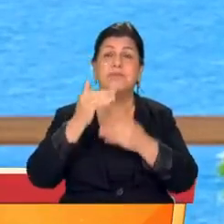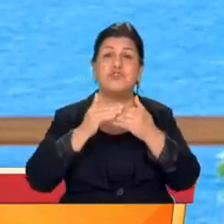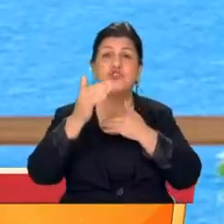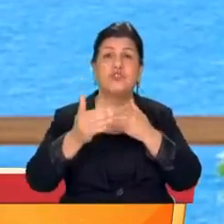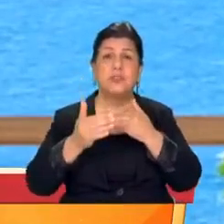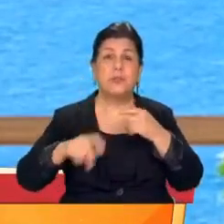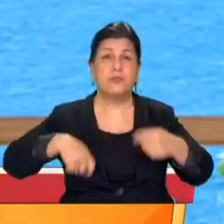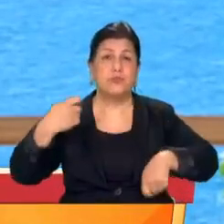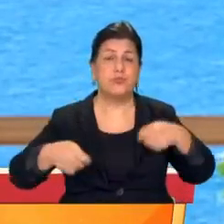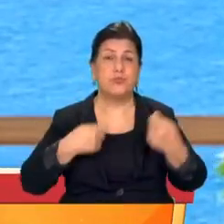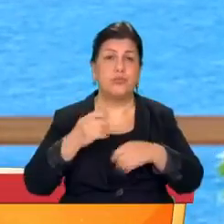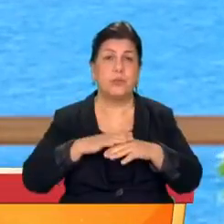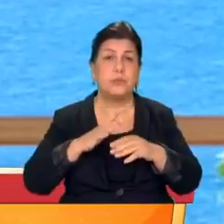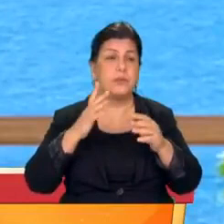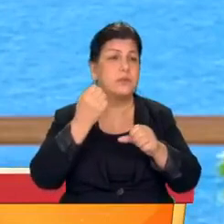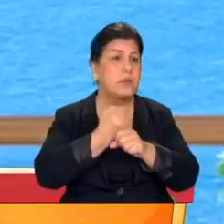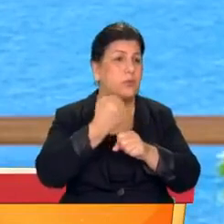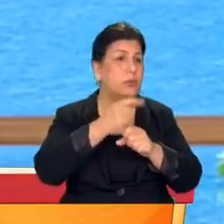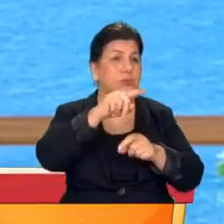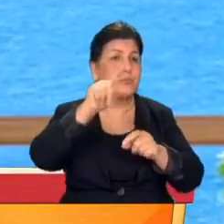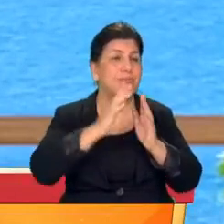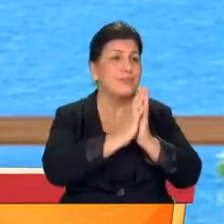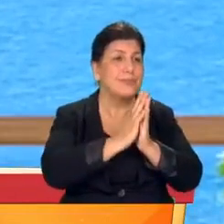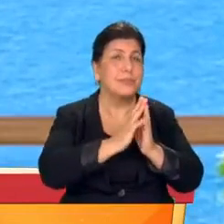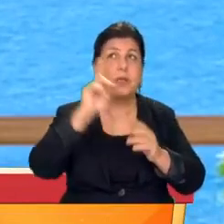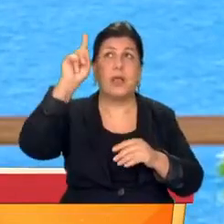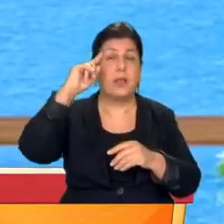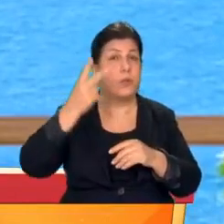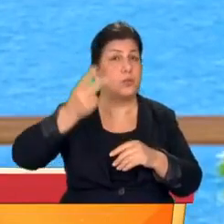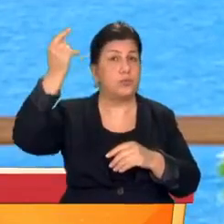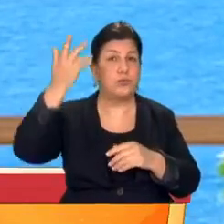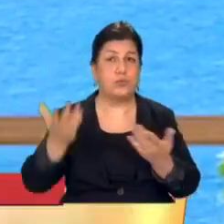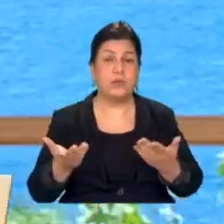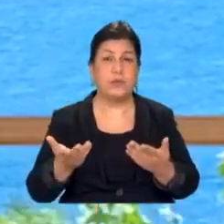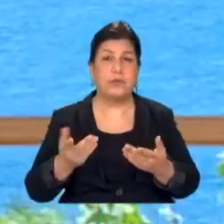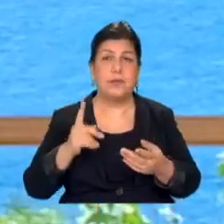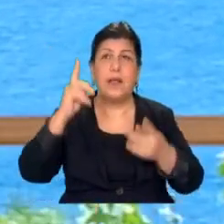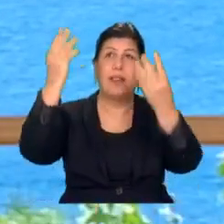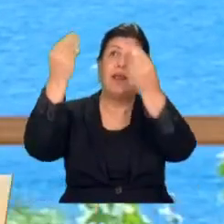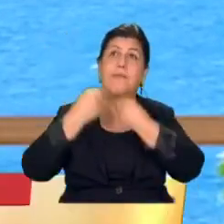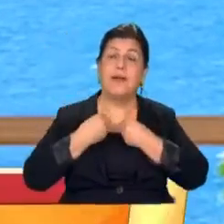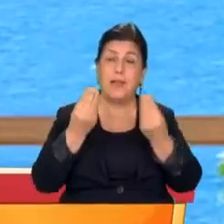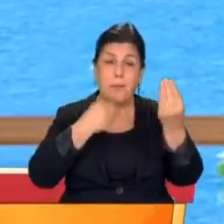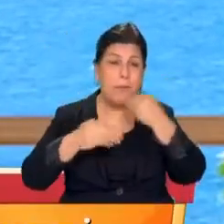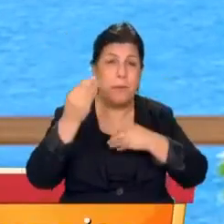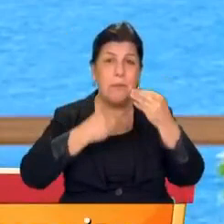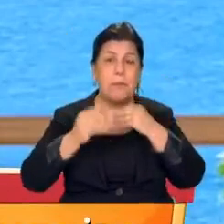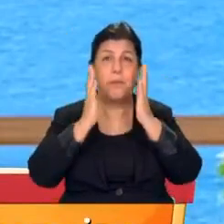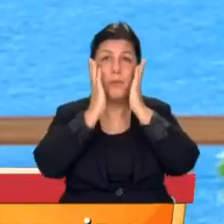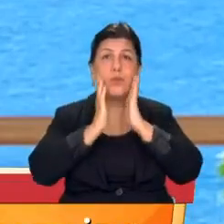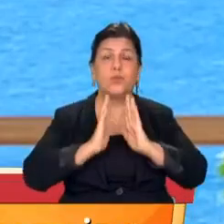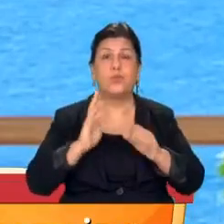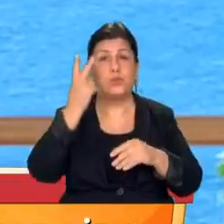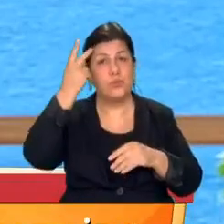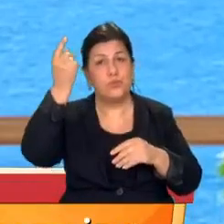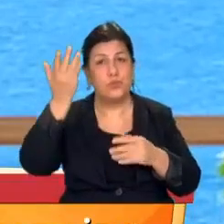Allah unutmuşlar nimetleri inkar etmiştir Allah'a şükür